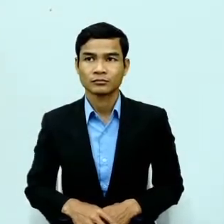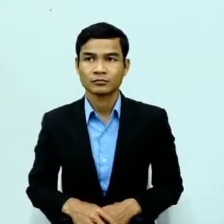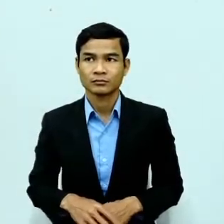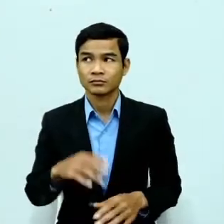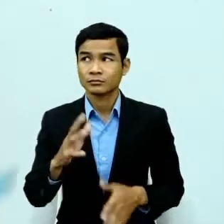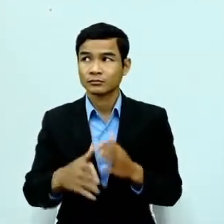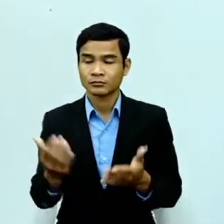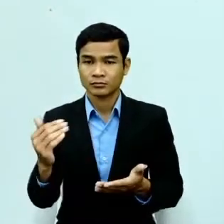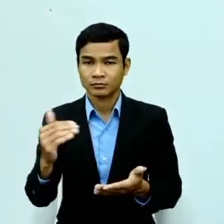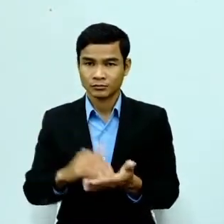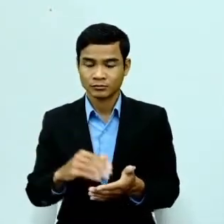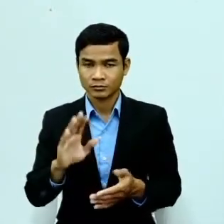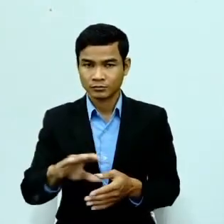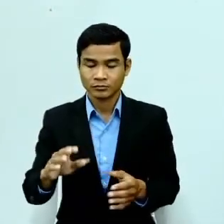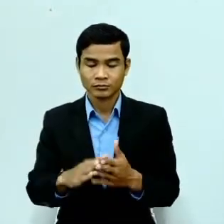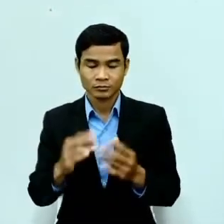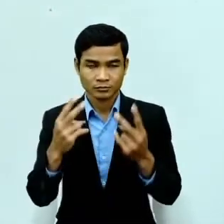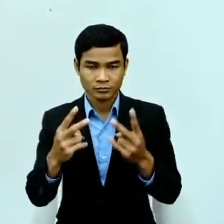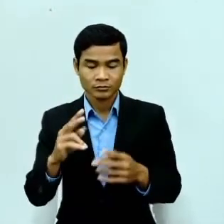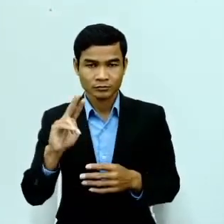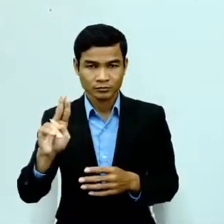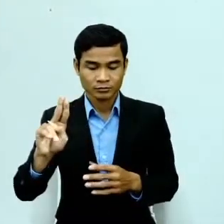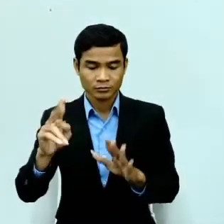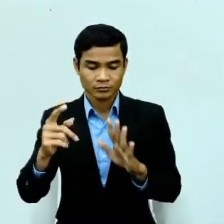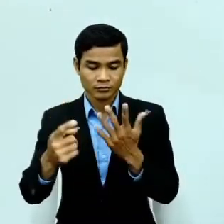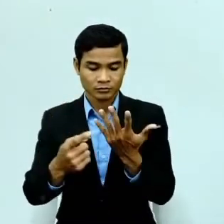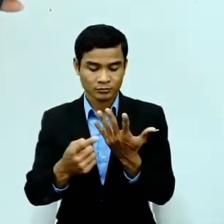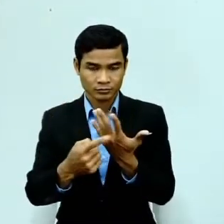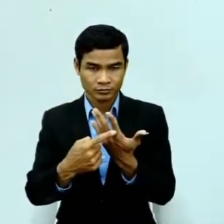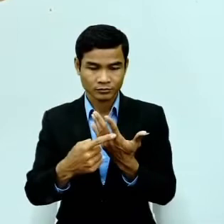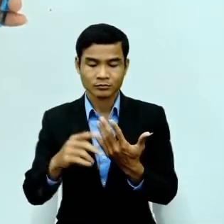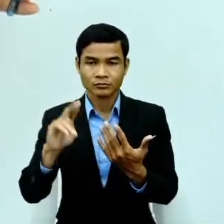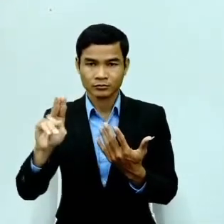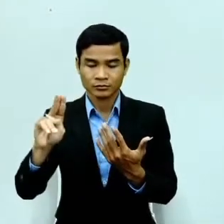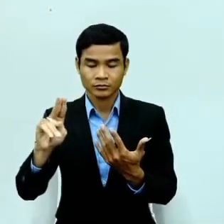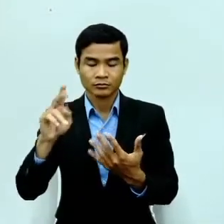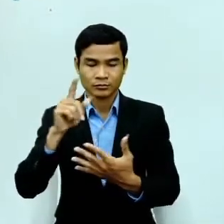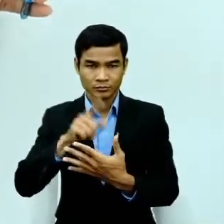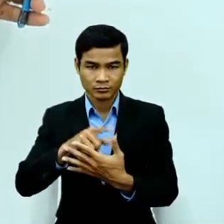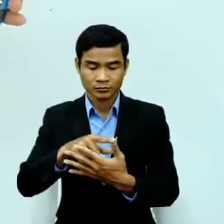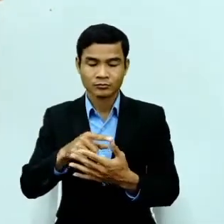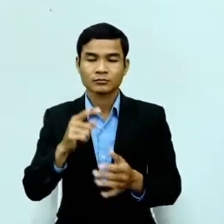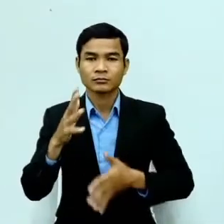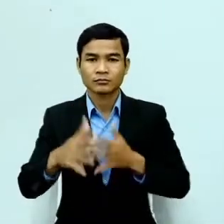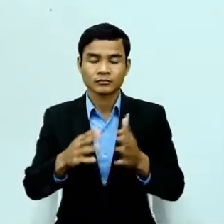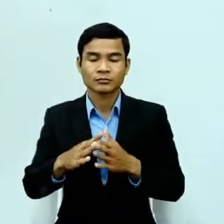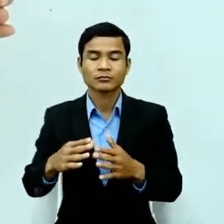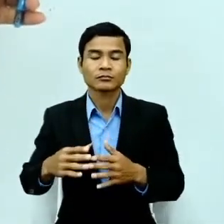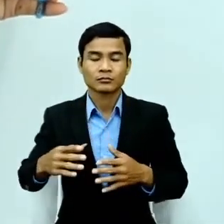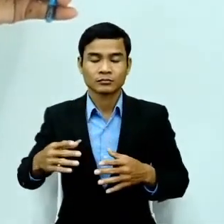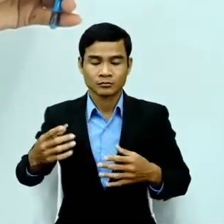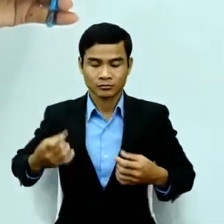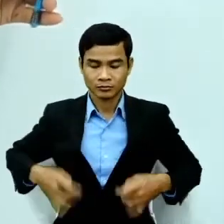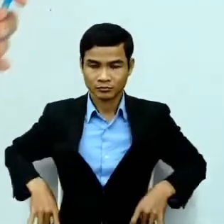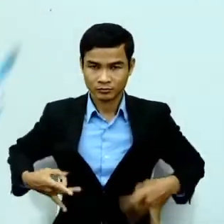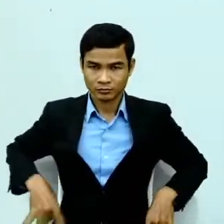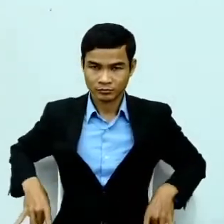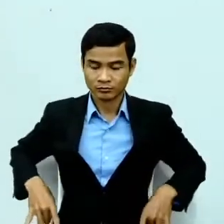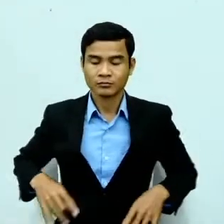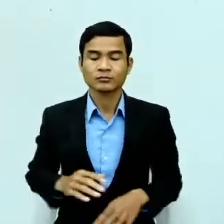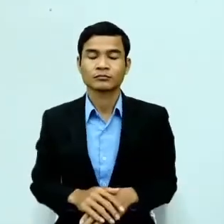tiếng toán lo ế lẻ lo ó lỏ lẻ